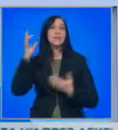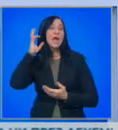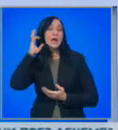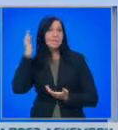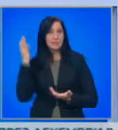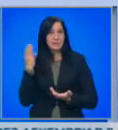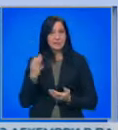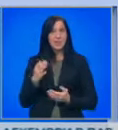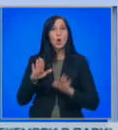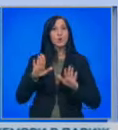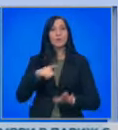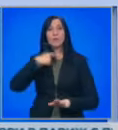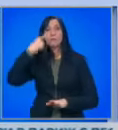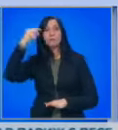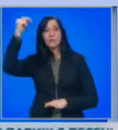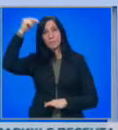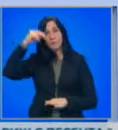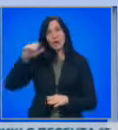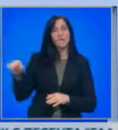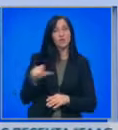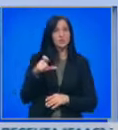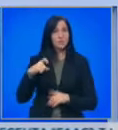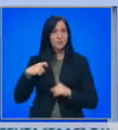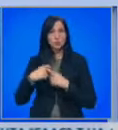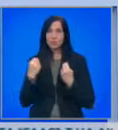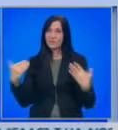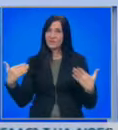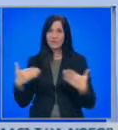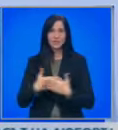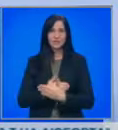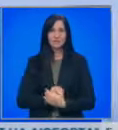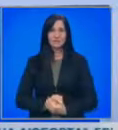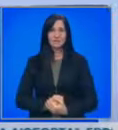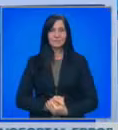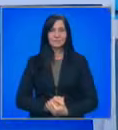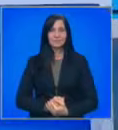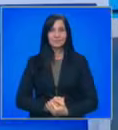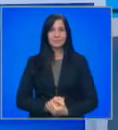Останете с гласовете на България, водеща Спас Кьосиф. Хубава вечер от нас. Довиждане.